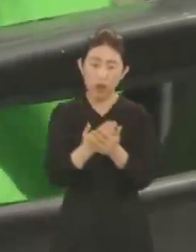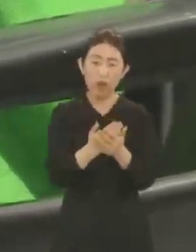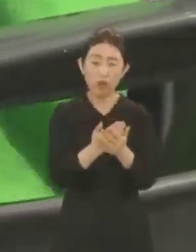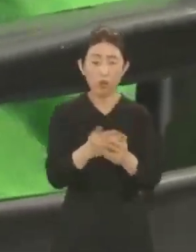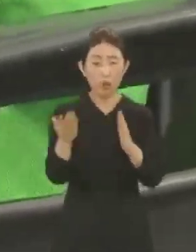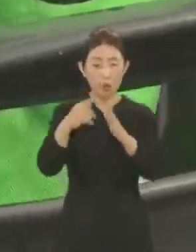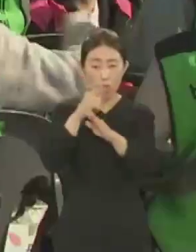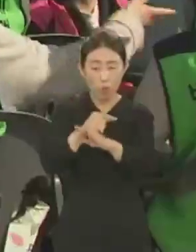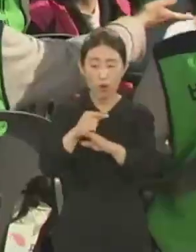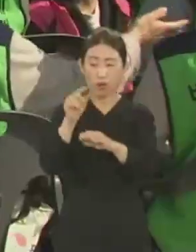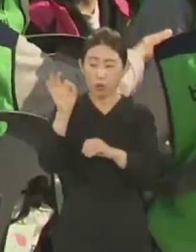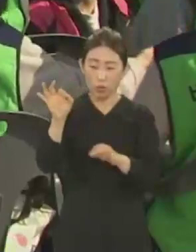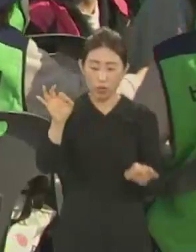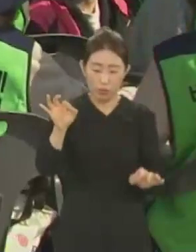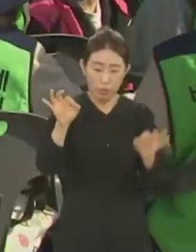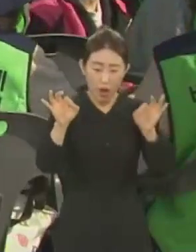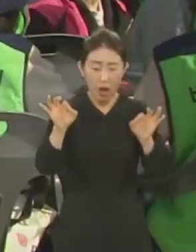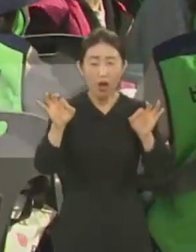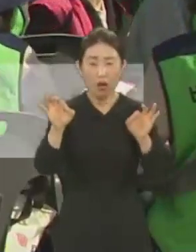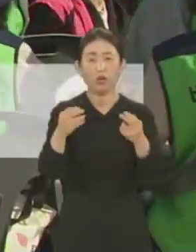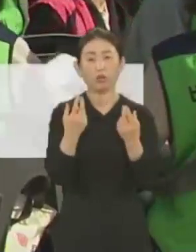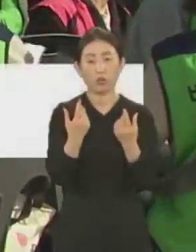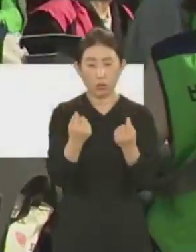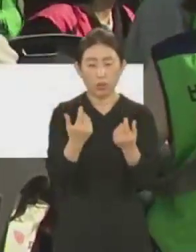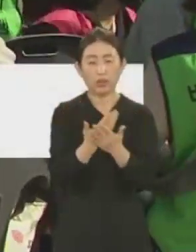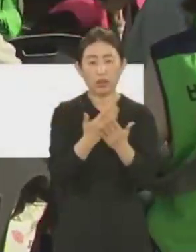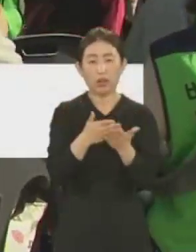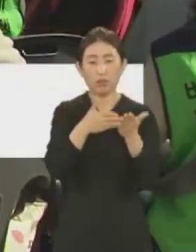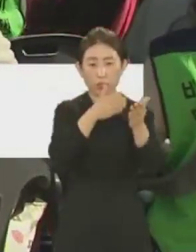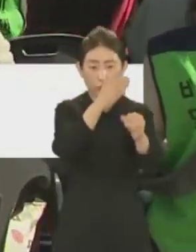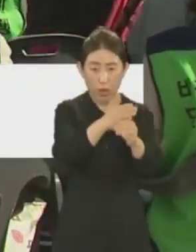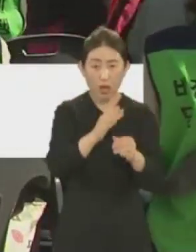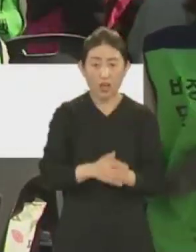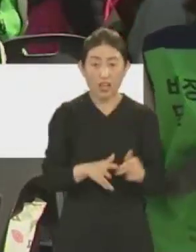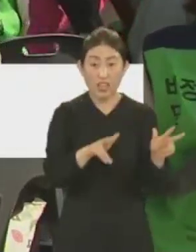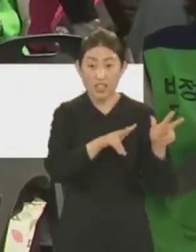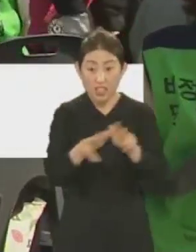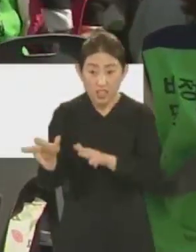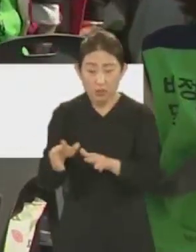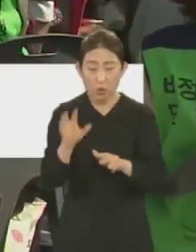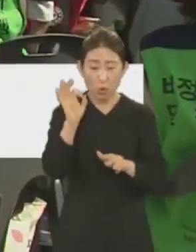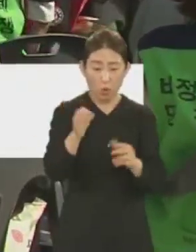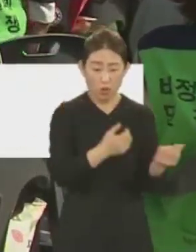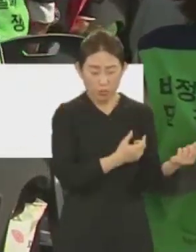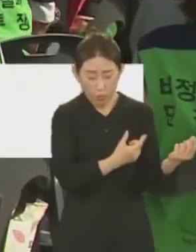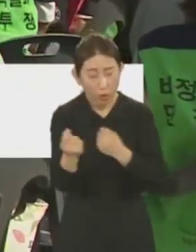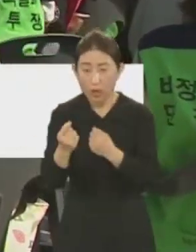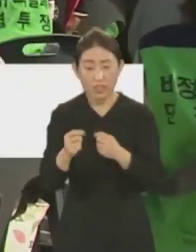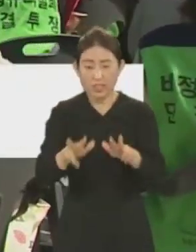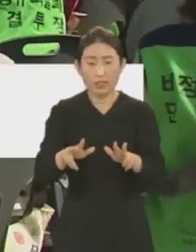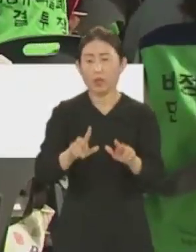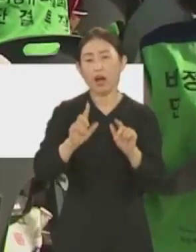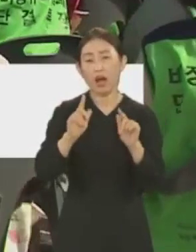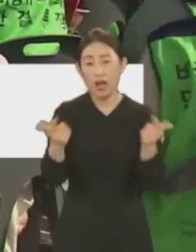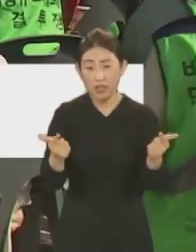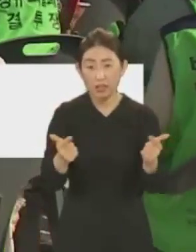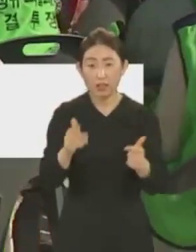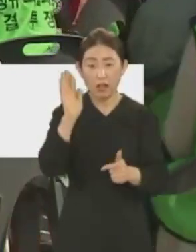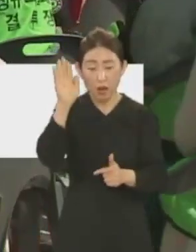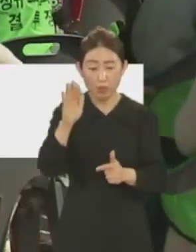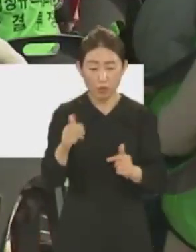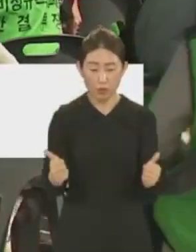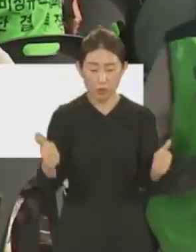있습니다 당장 임금체계를 단일화하는 것을 요구하는 것이 아니라 임금체계단이라를 위한